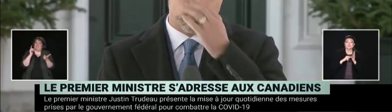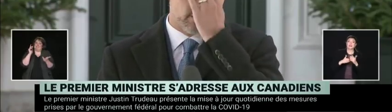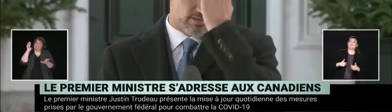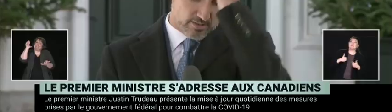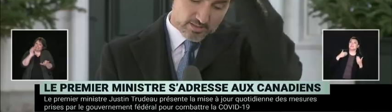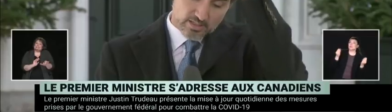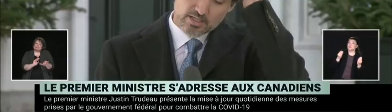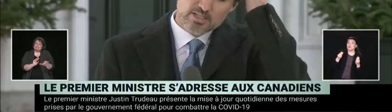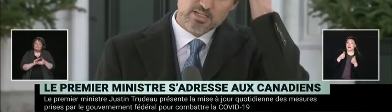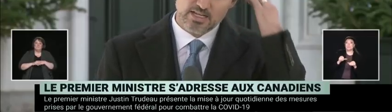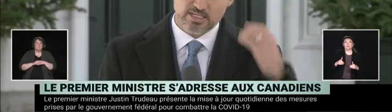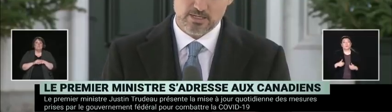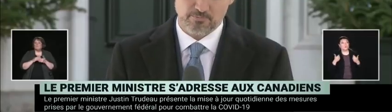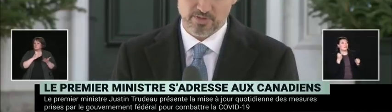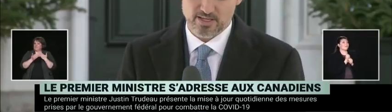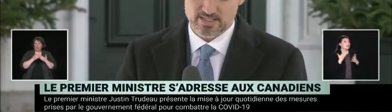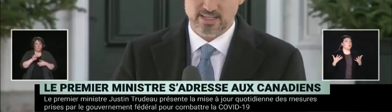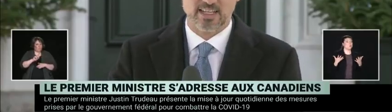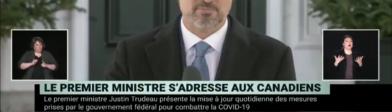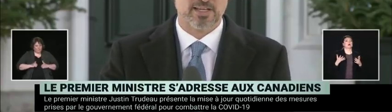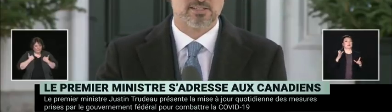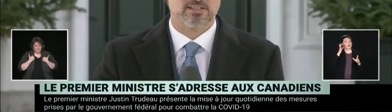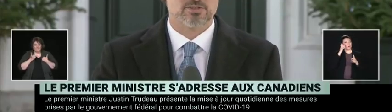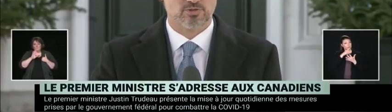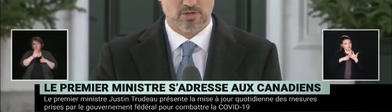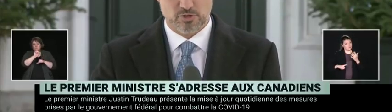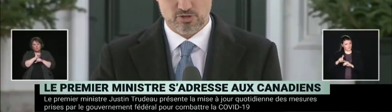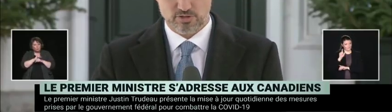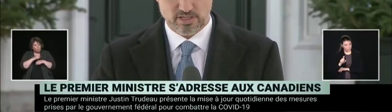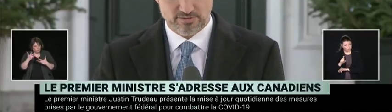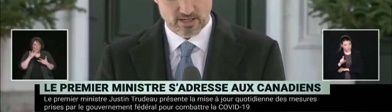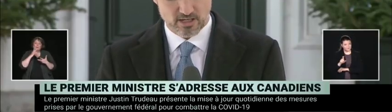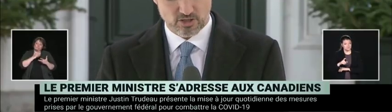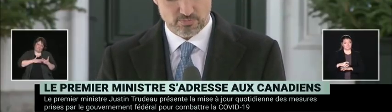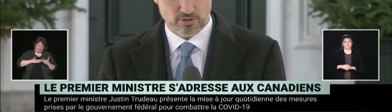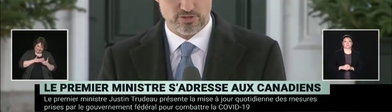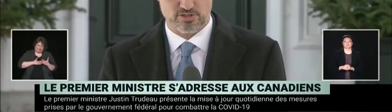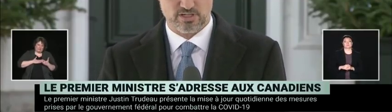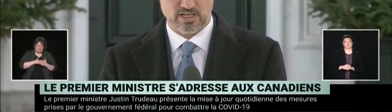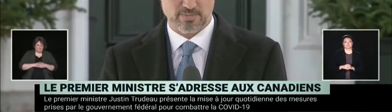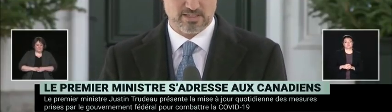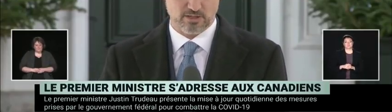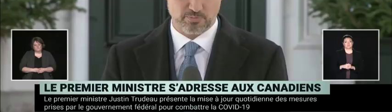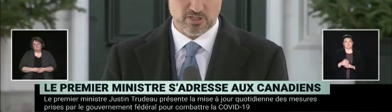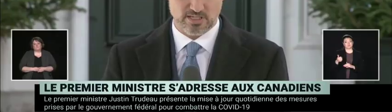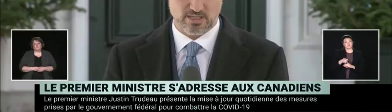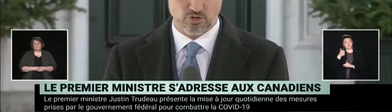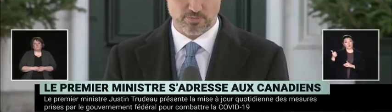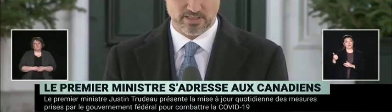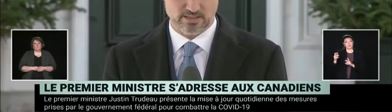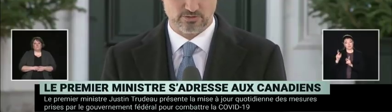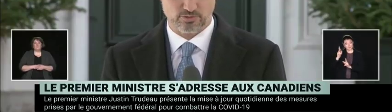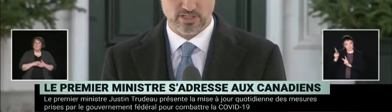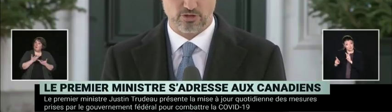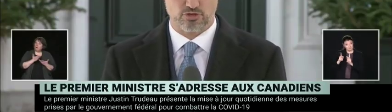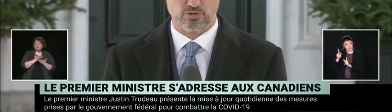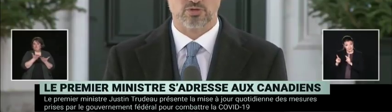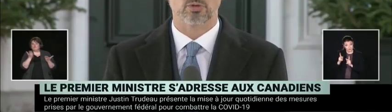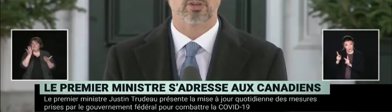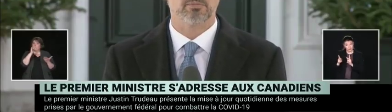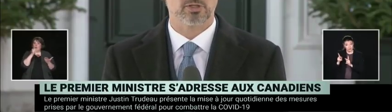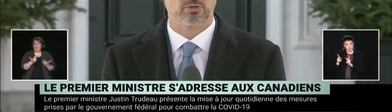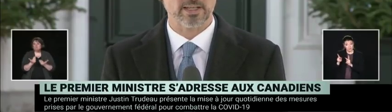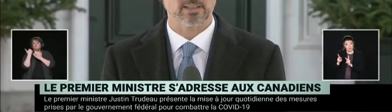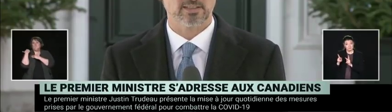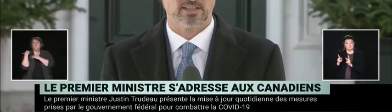la vie. Cela dit, certaines personnes sont en mesure d'en faire encore plus parce qu'elles possèdent des compétences ou des ressources